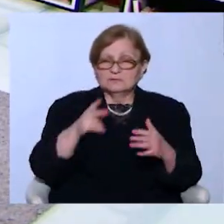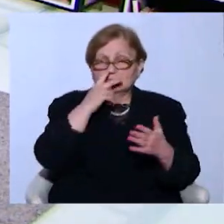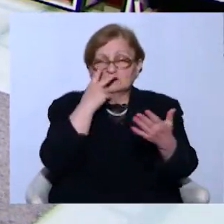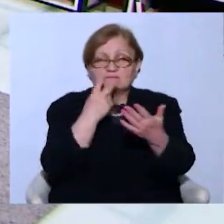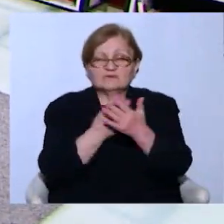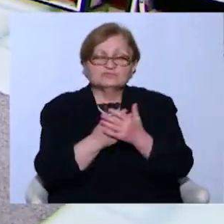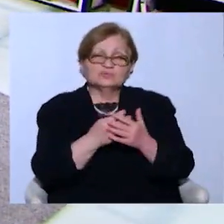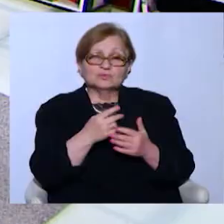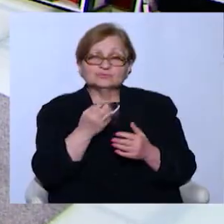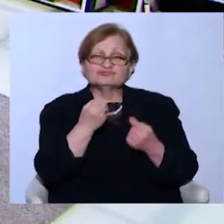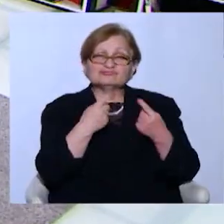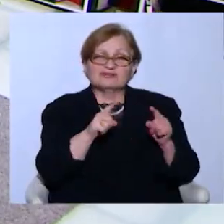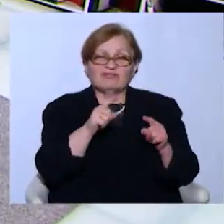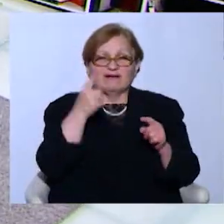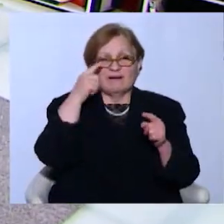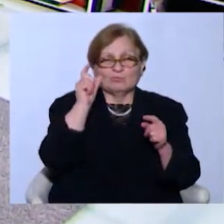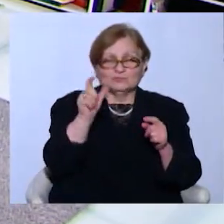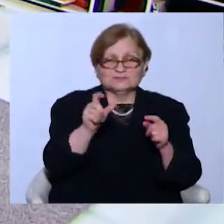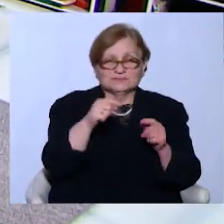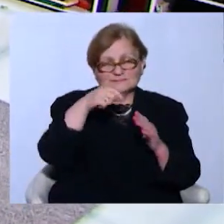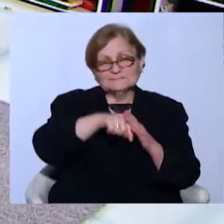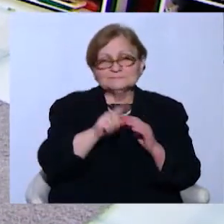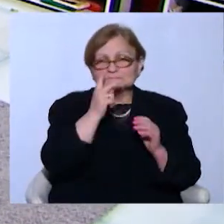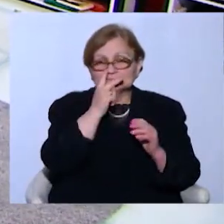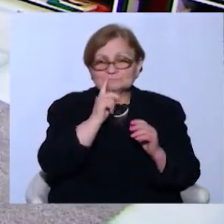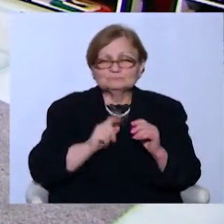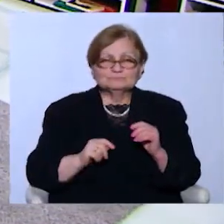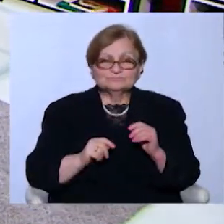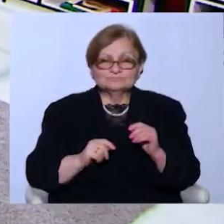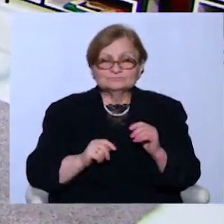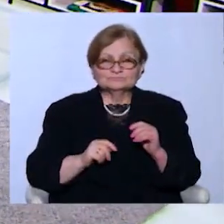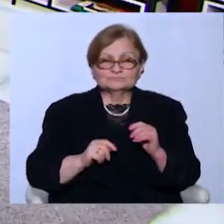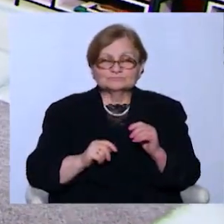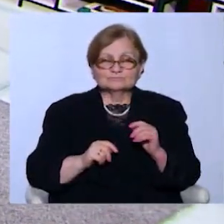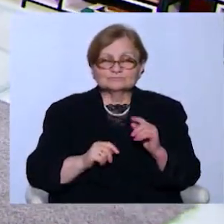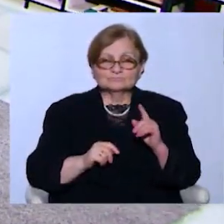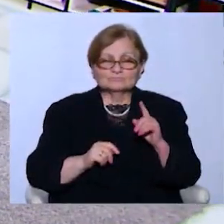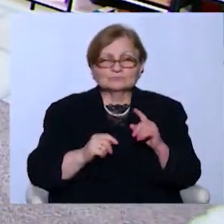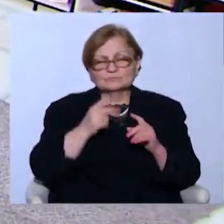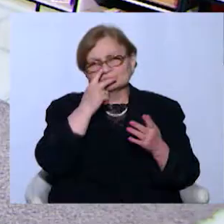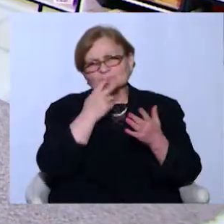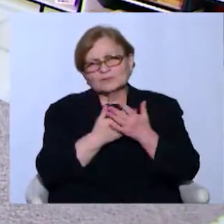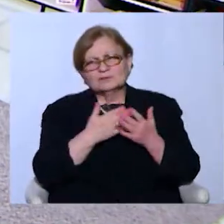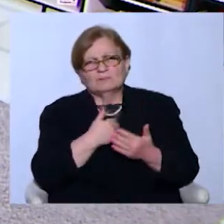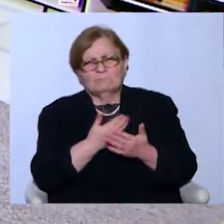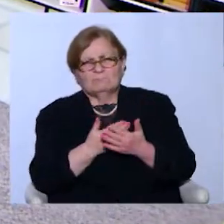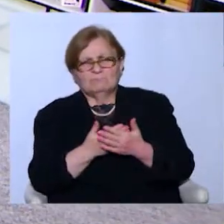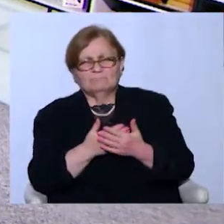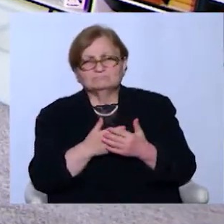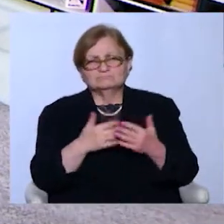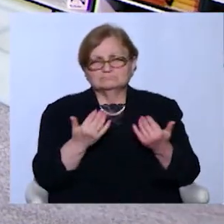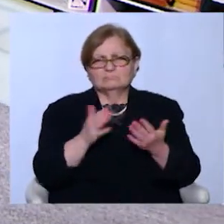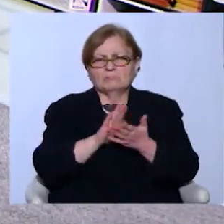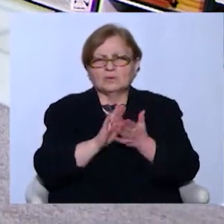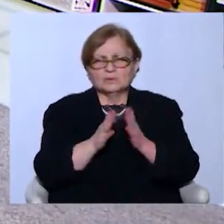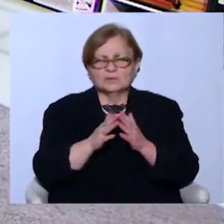შემდეგი ამოცანა, რომელიც აი ესე ვთქვათ, არაინტუიციურია. აი წარმოვიდგინოთ, ასევე ძალიან კარგი პირობები არის